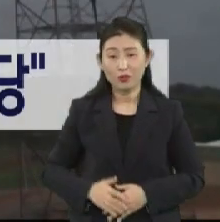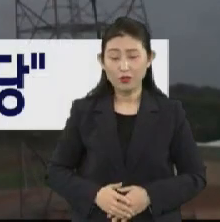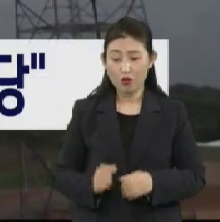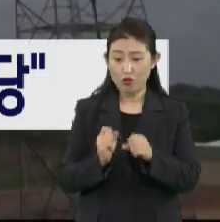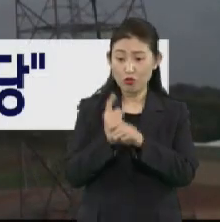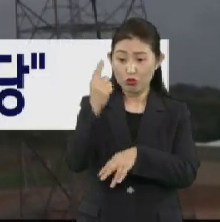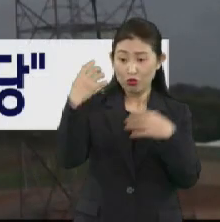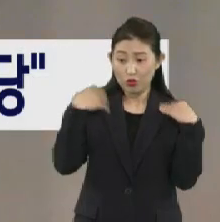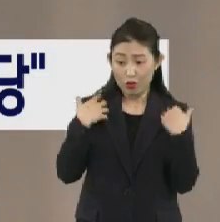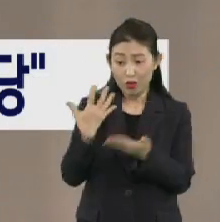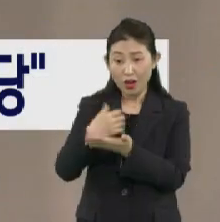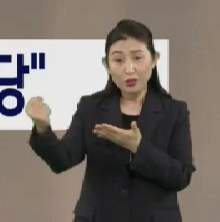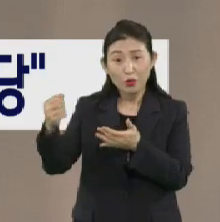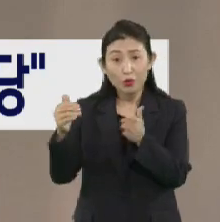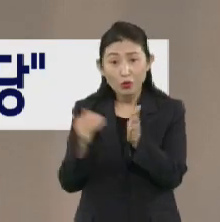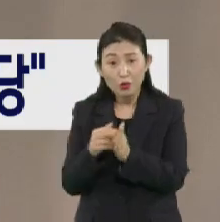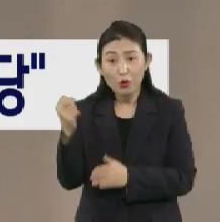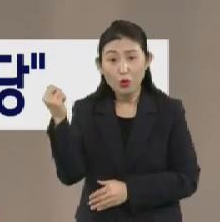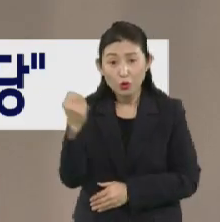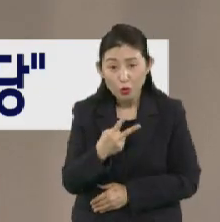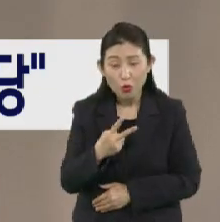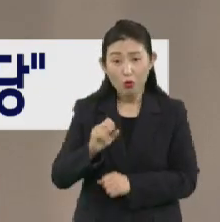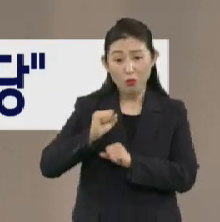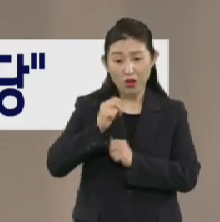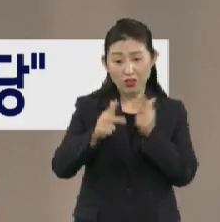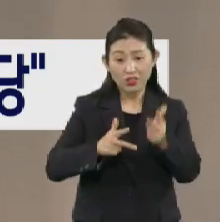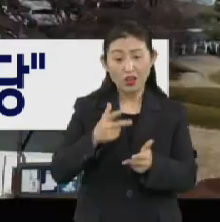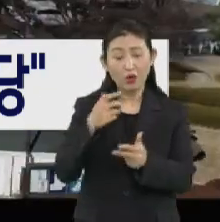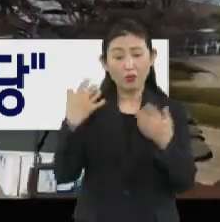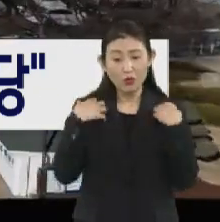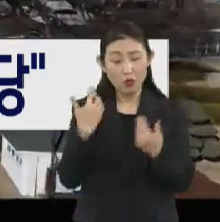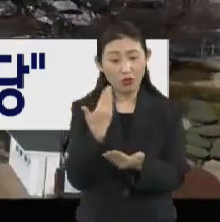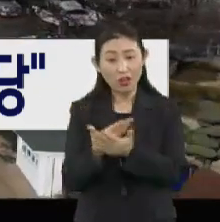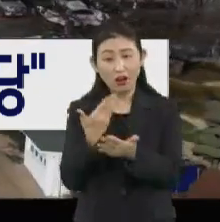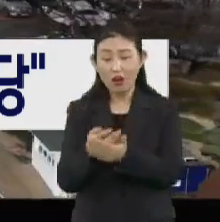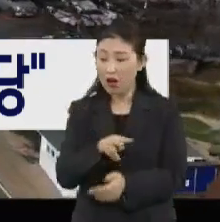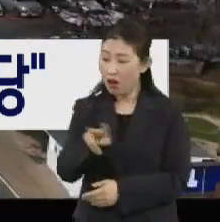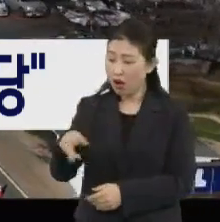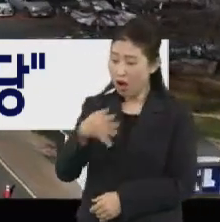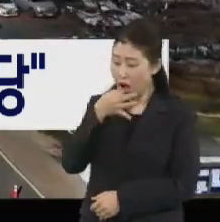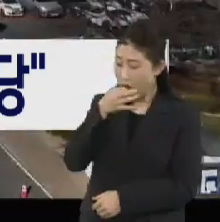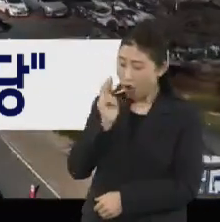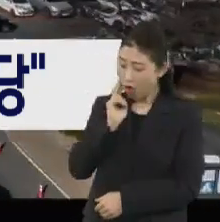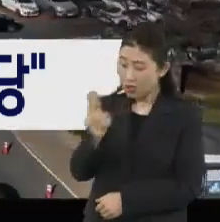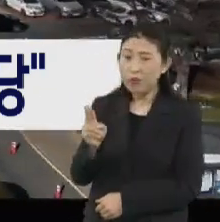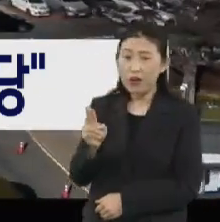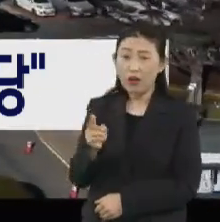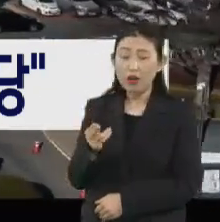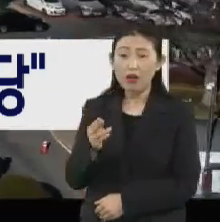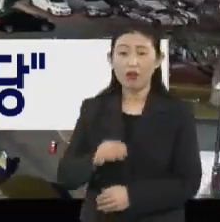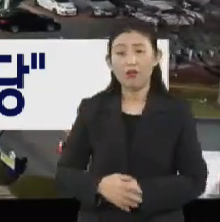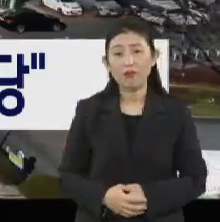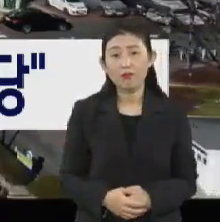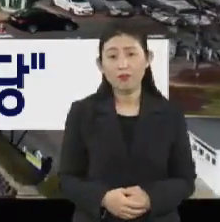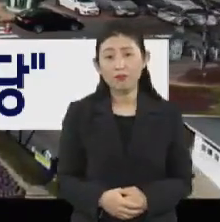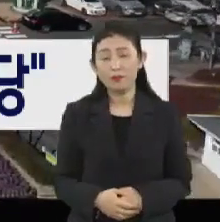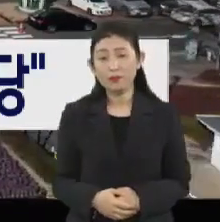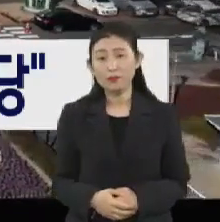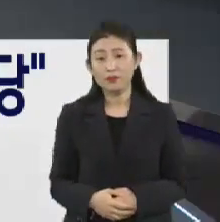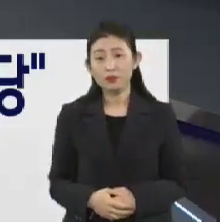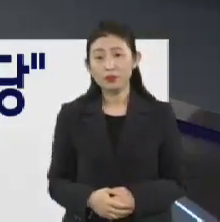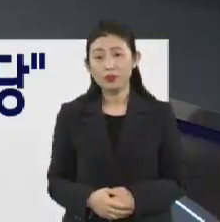우주청을 약속받은 데 이어 대안으로 나온 방위사업청까지 달라는 경남의 욕심은 과하다는 평가지만 쉽게 볼 사안은